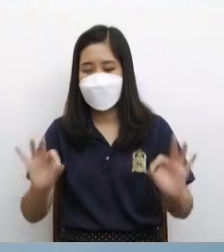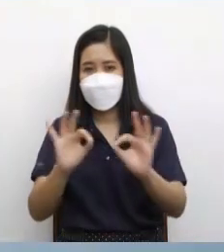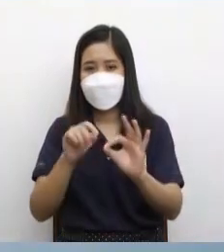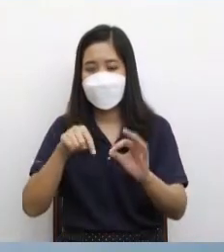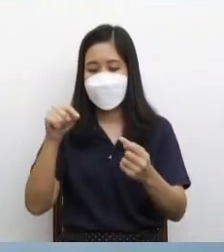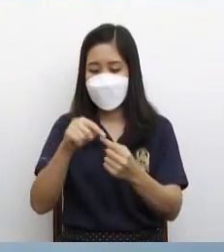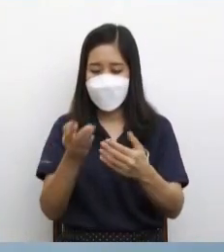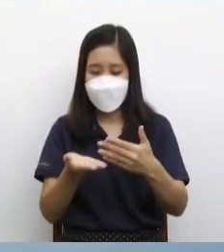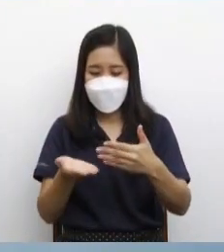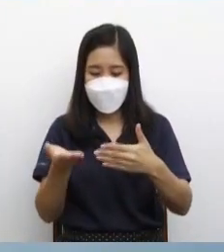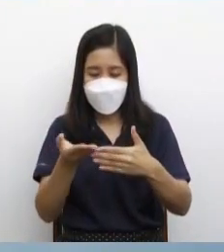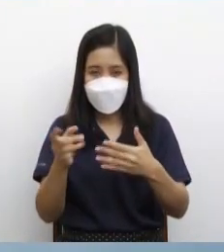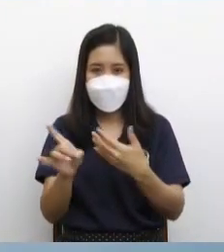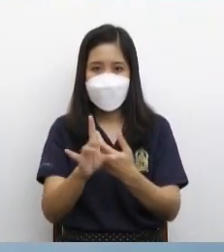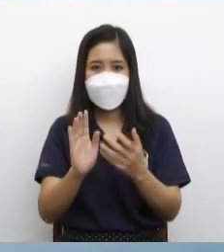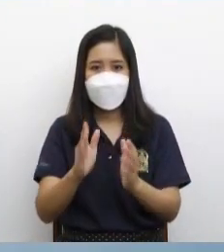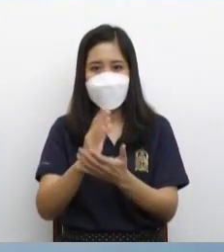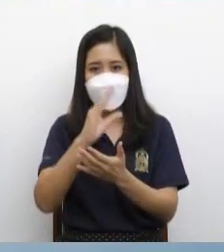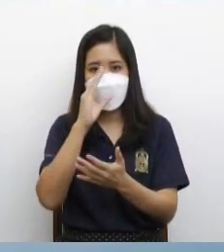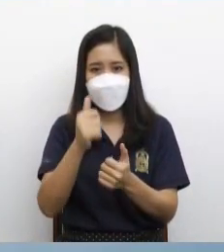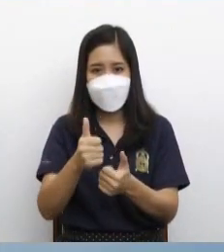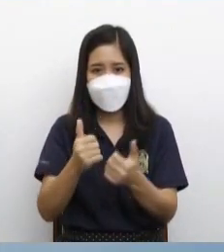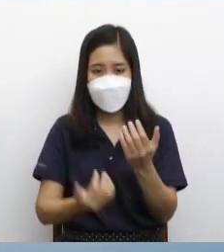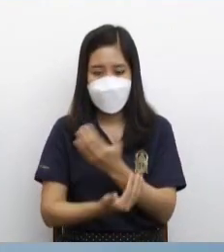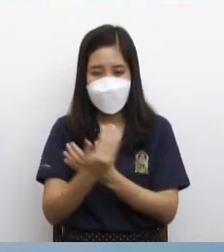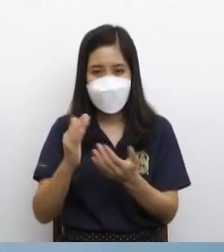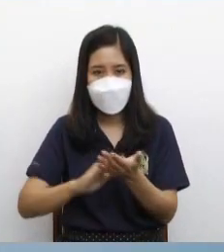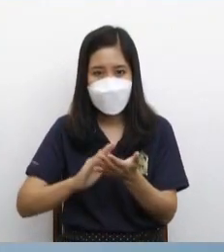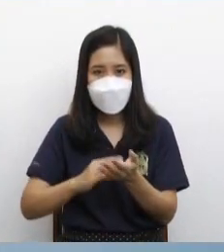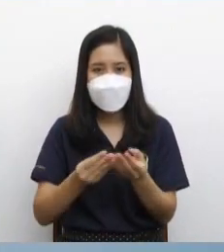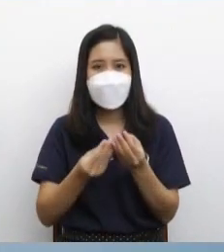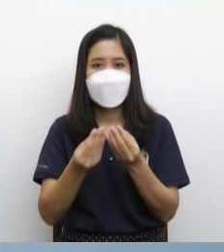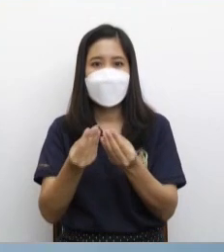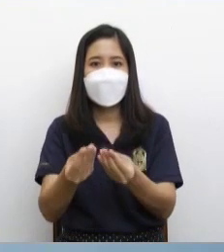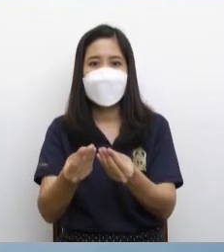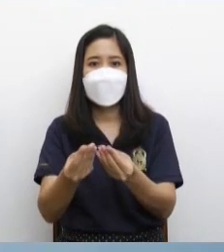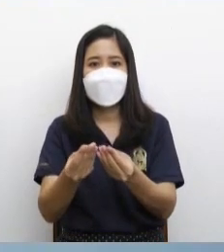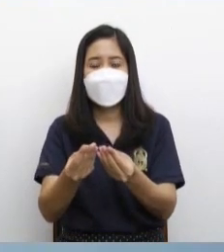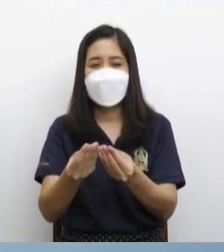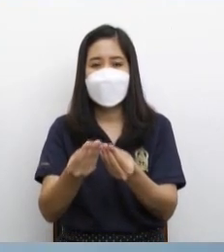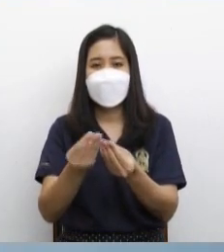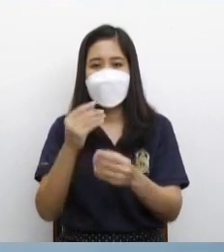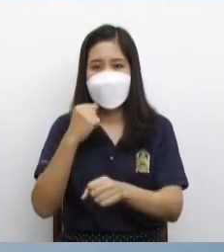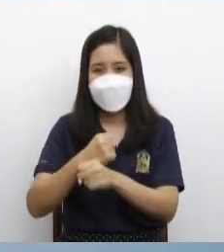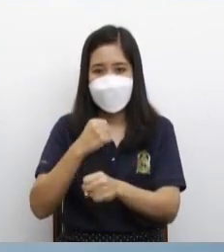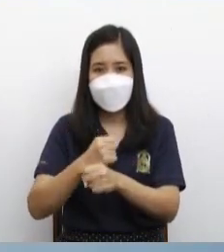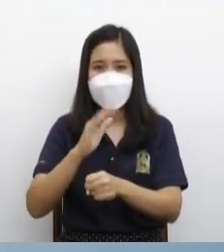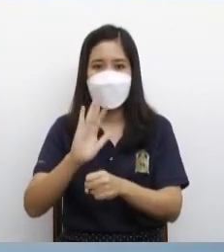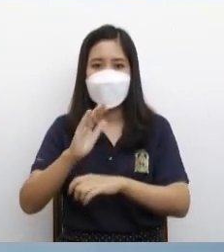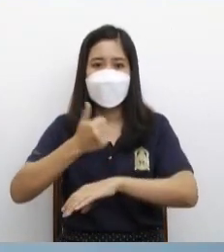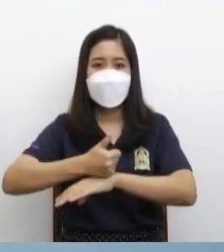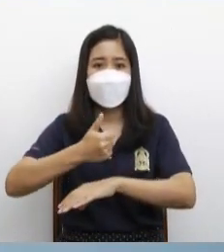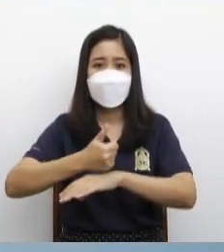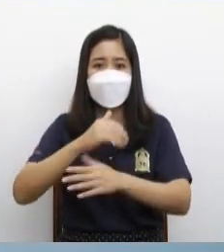คุณภาพอย่างแท้จริงๆก็ทอนถือโอกาสนี้ชื่นชมในการการดำเนินการของท่านผู้อำนวยการการ